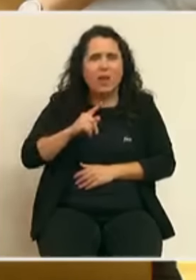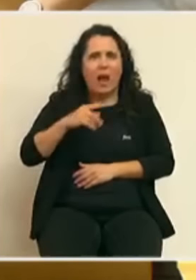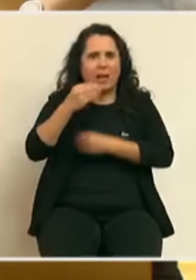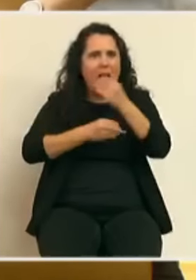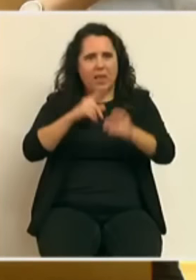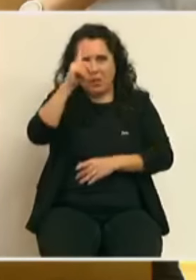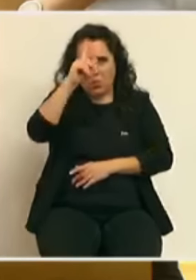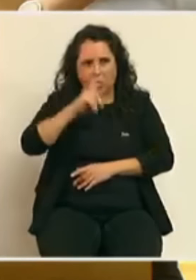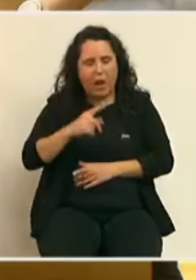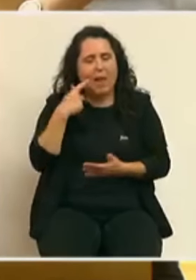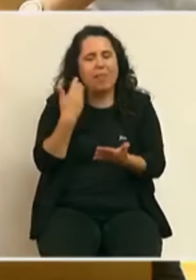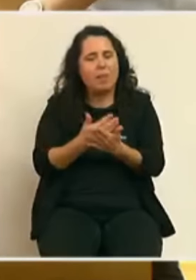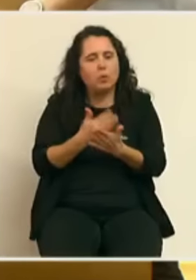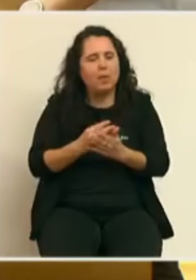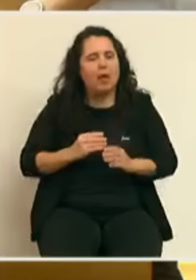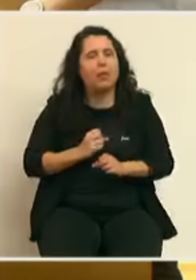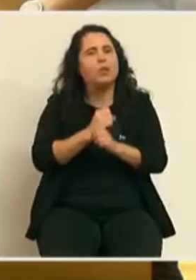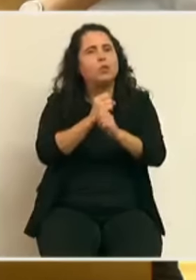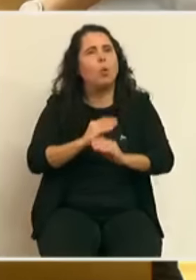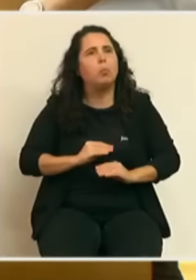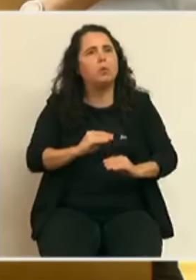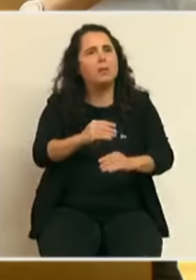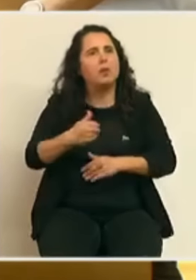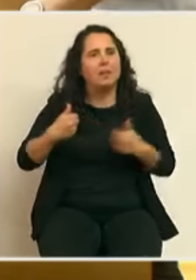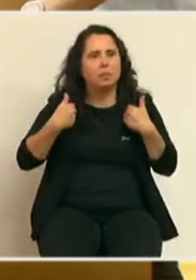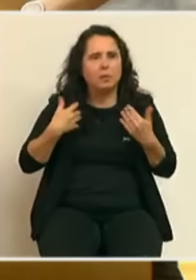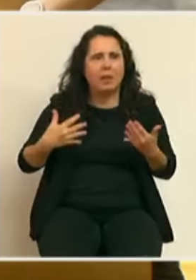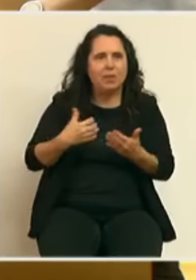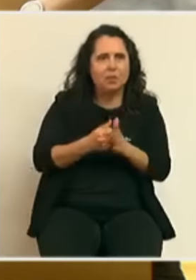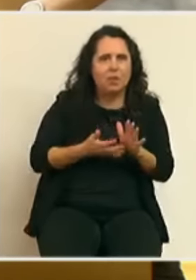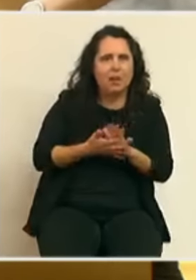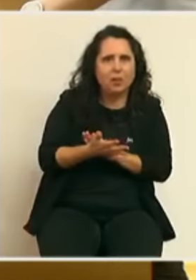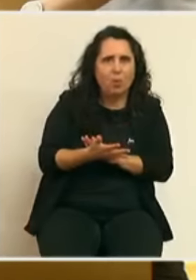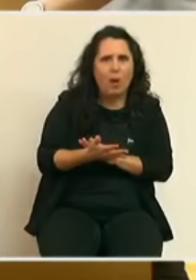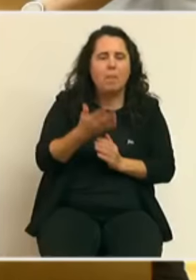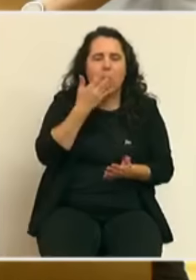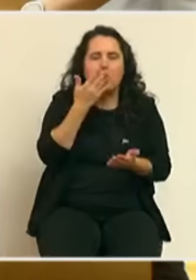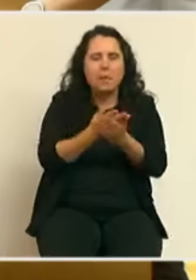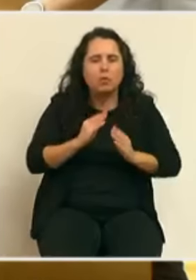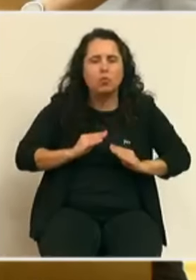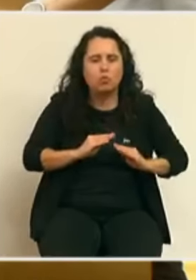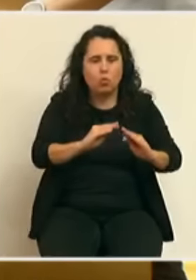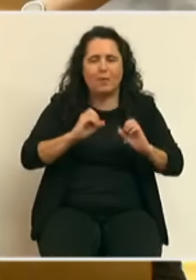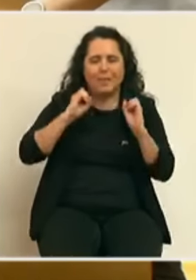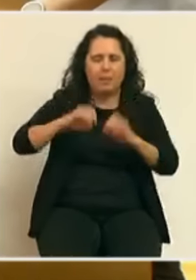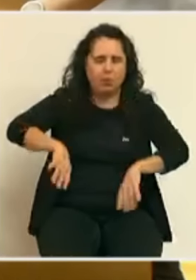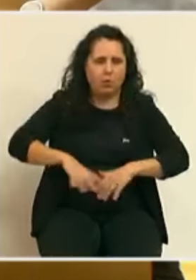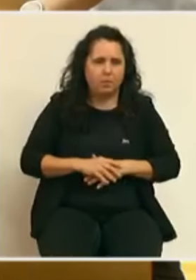ha demostrat que la posició més responsable de totes és exigir la seva